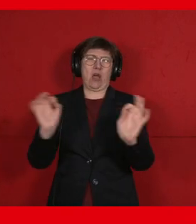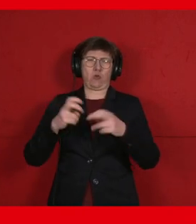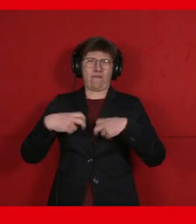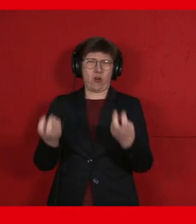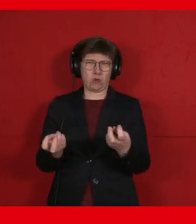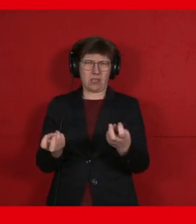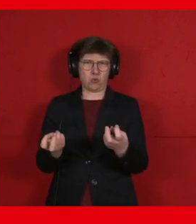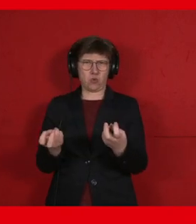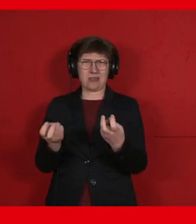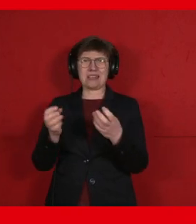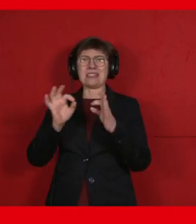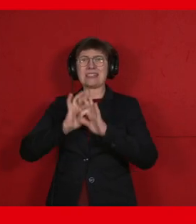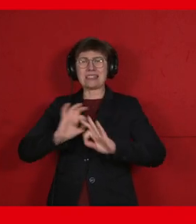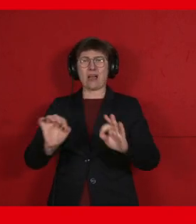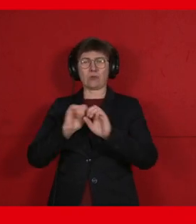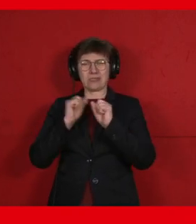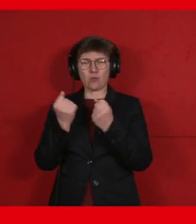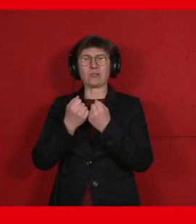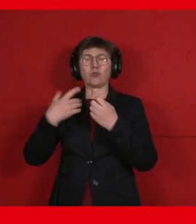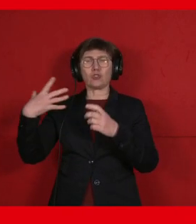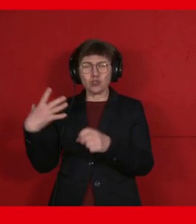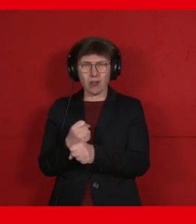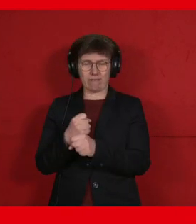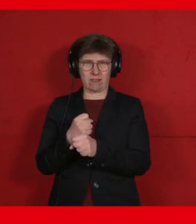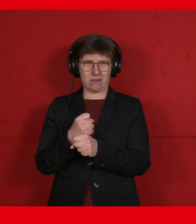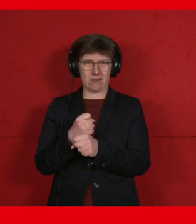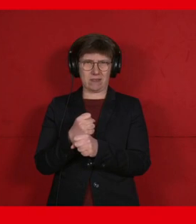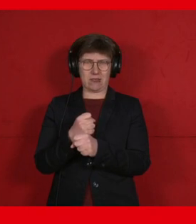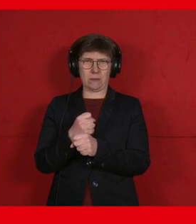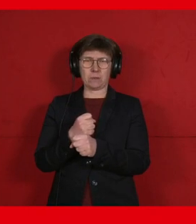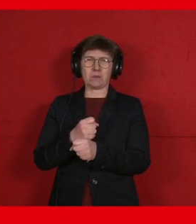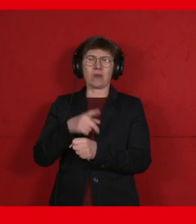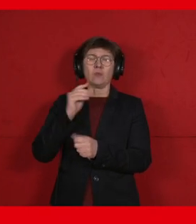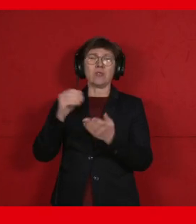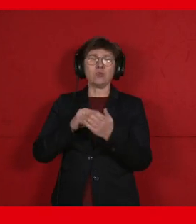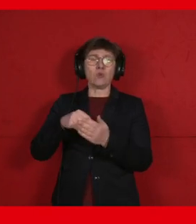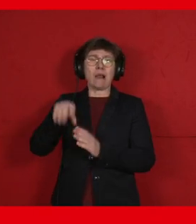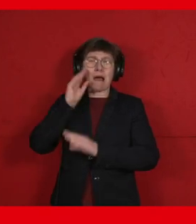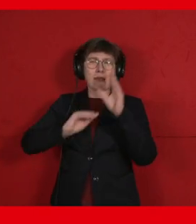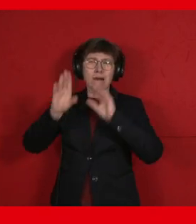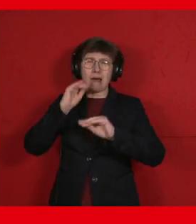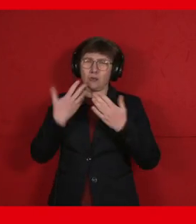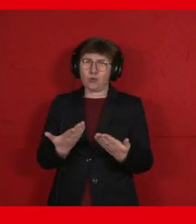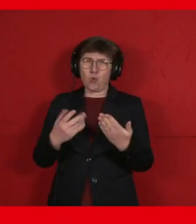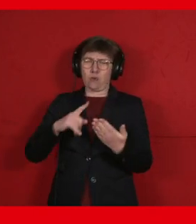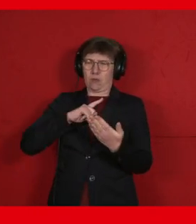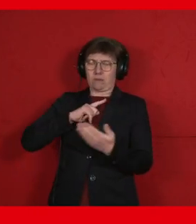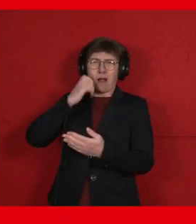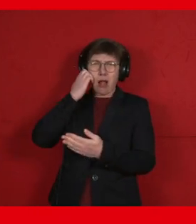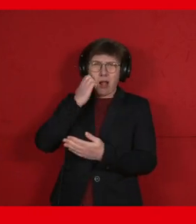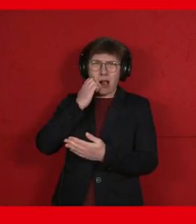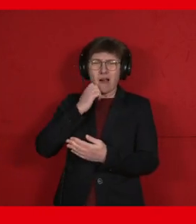Voraussetzung dafür, etwas hinzubekommen. Und ich meine, man lernt immer wieder, und ich habe mit großem